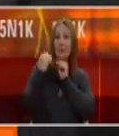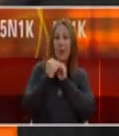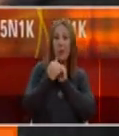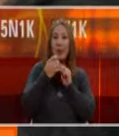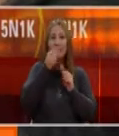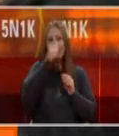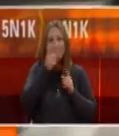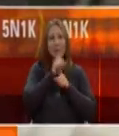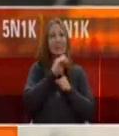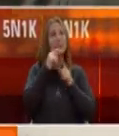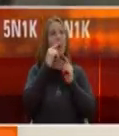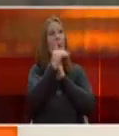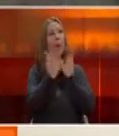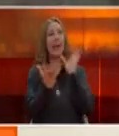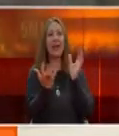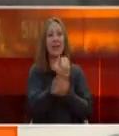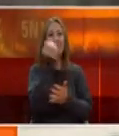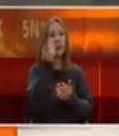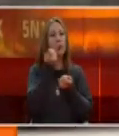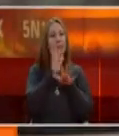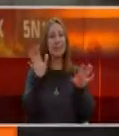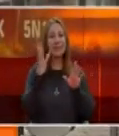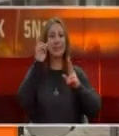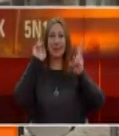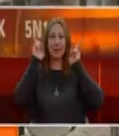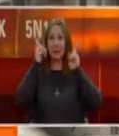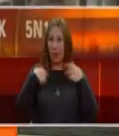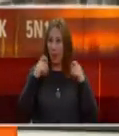çocukları topluma kazanılması ile ilgili ücretsiz tıraş ediyoruz.